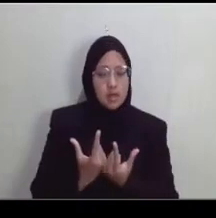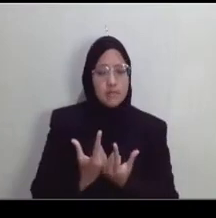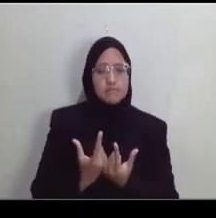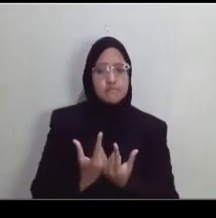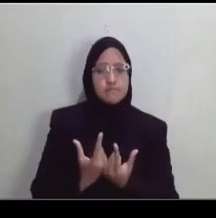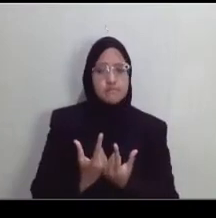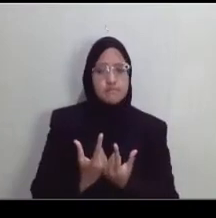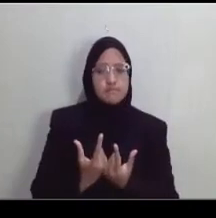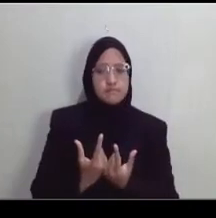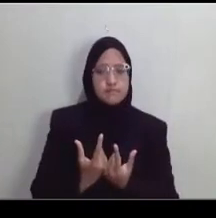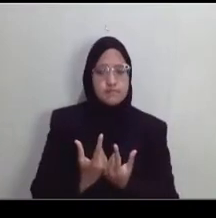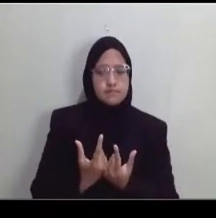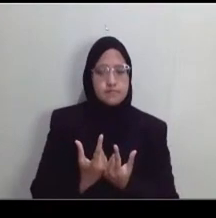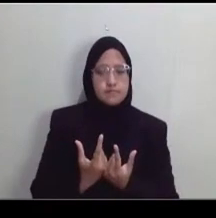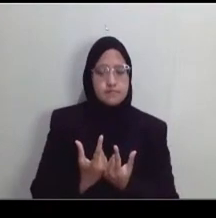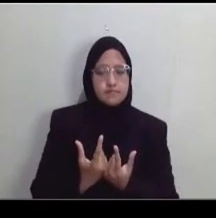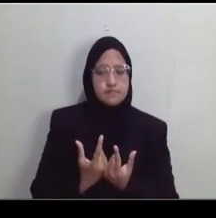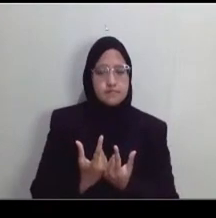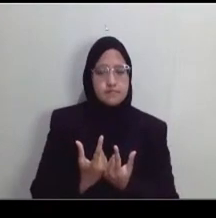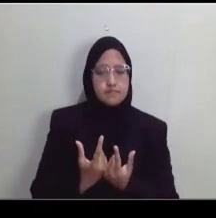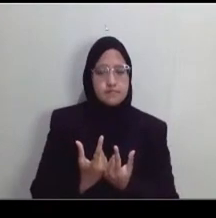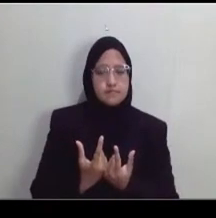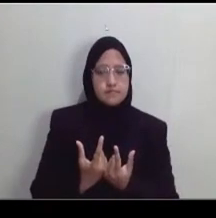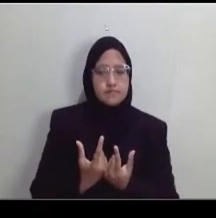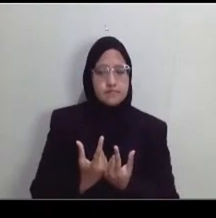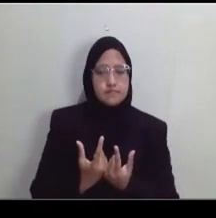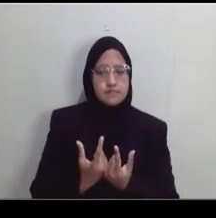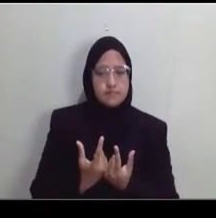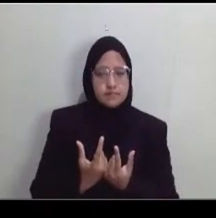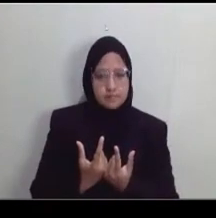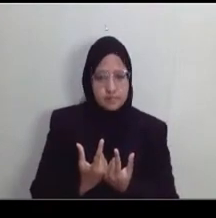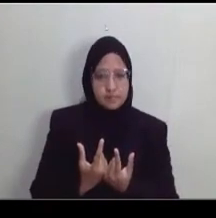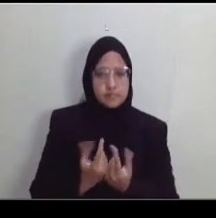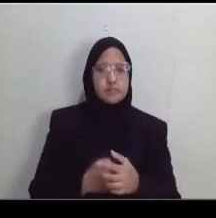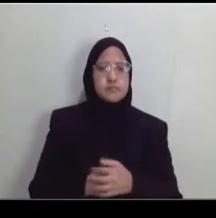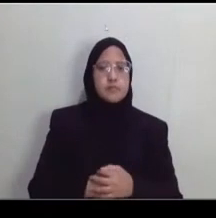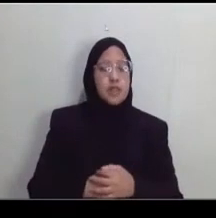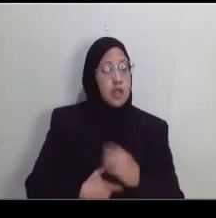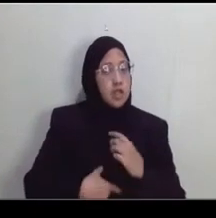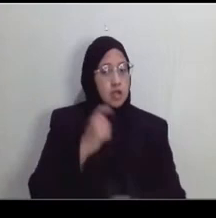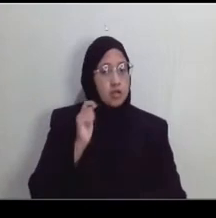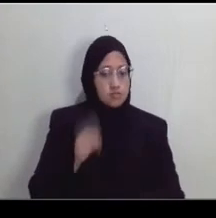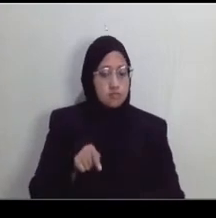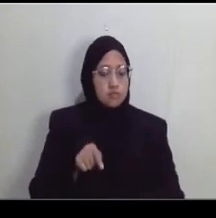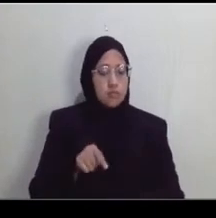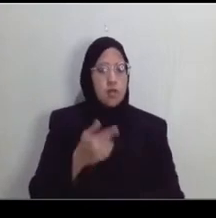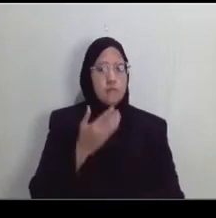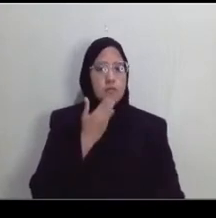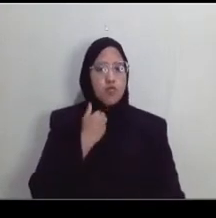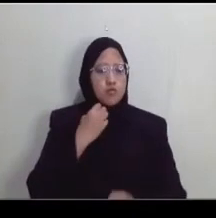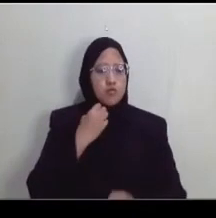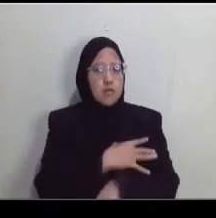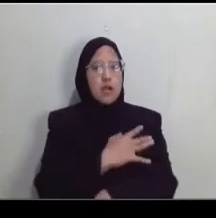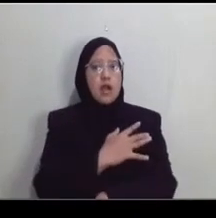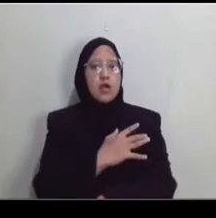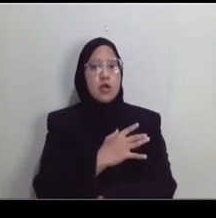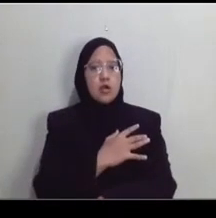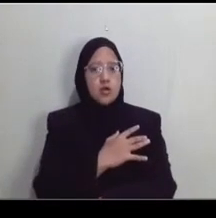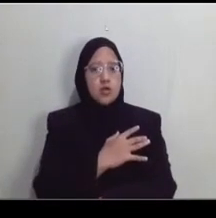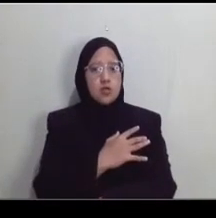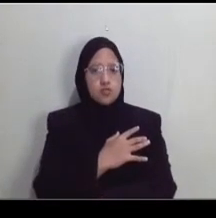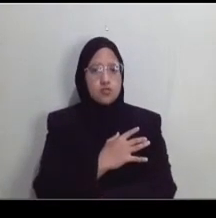terlapor memiliki pengaruh yang secara langsung maupun tidak langsung terhadap Marwah dan